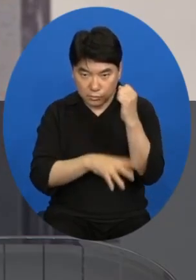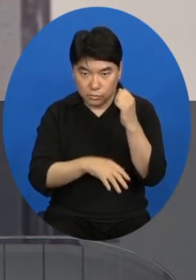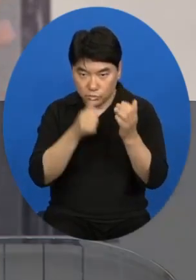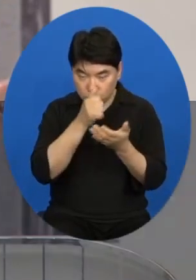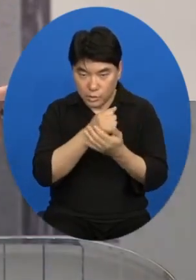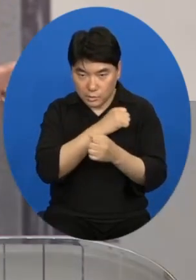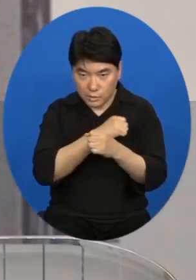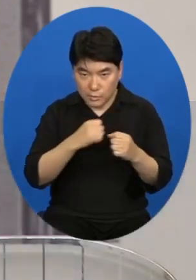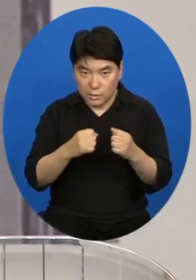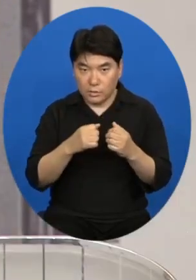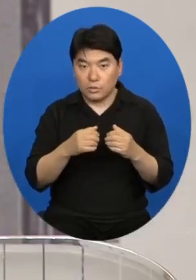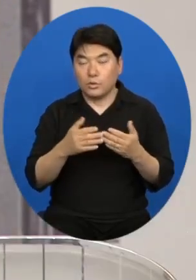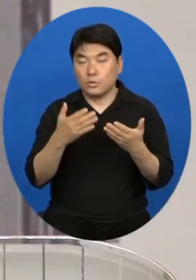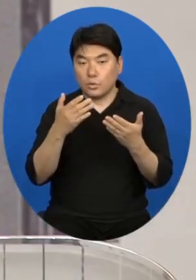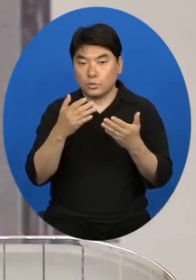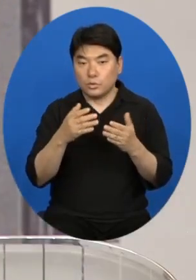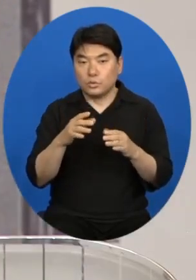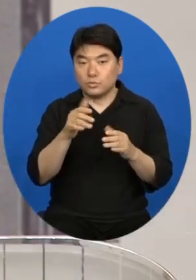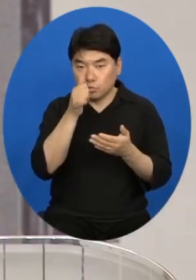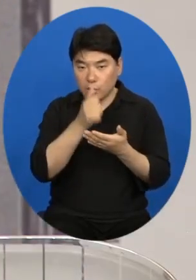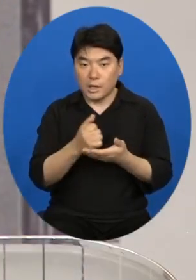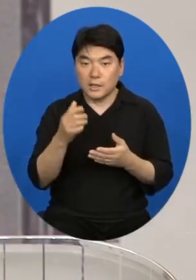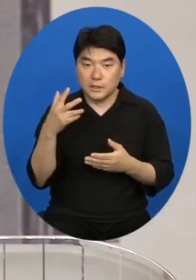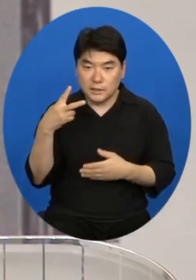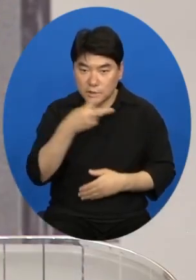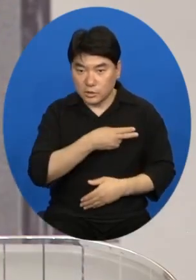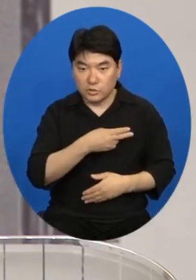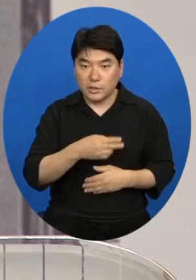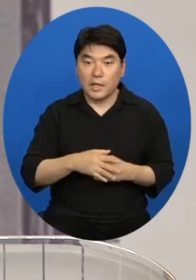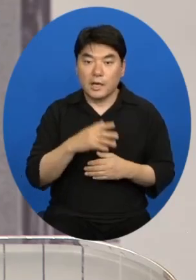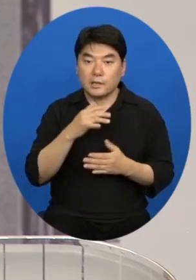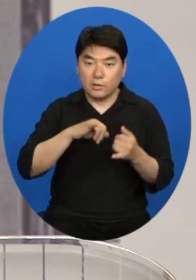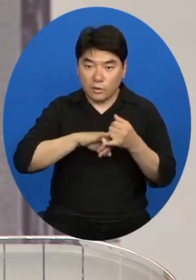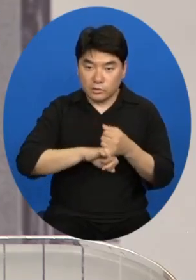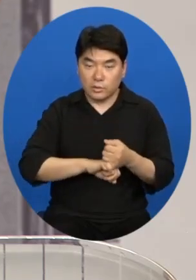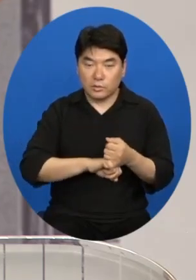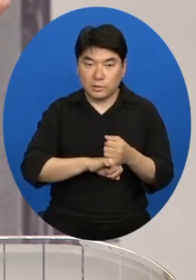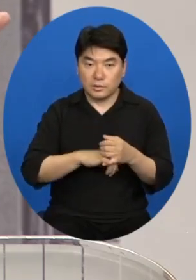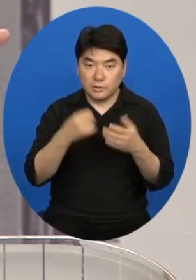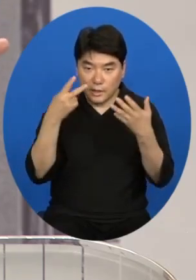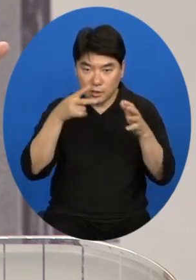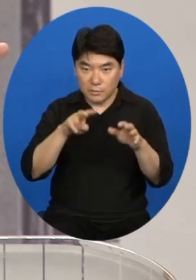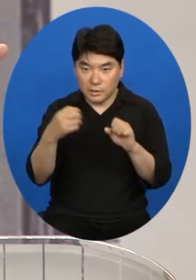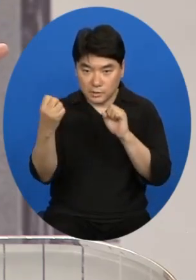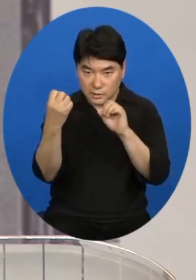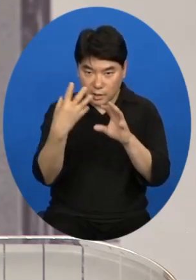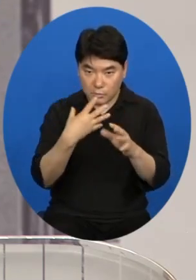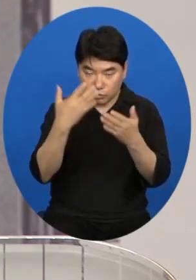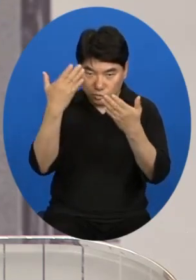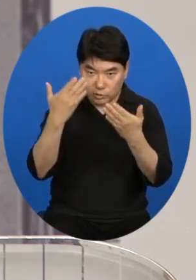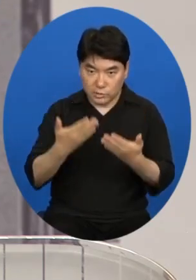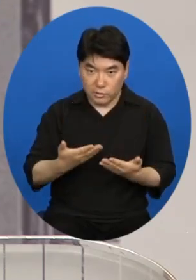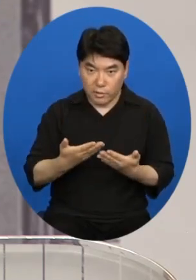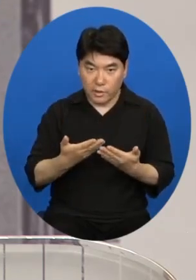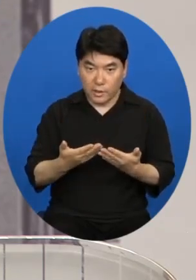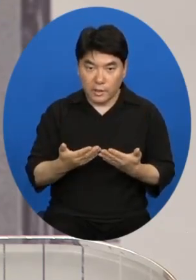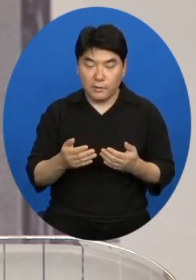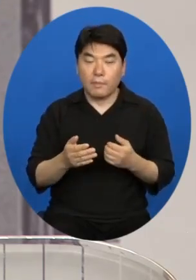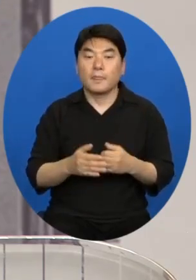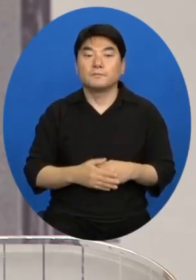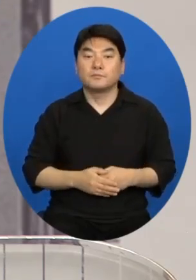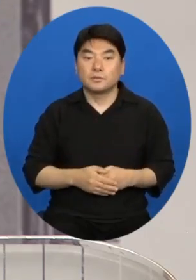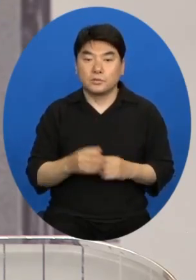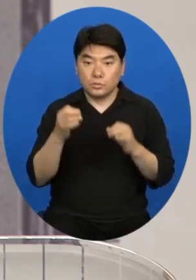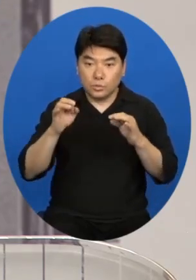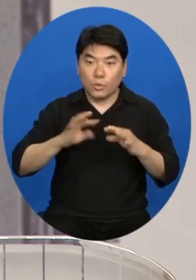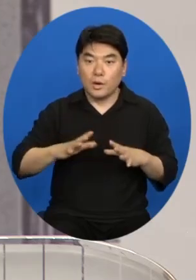죄사함과 용서와 죄가 끊어지는 약속을 하나님이 다니엘의 응답으로 주시는 거예요. 그러니까 이